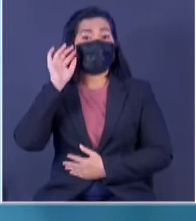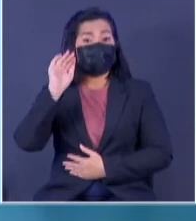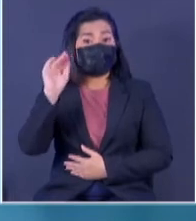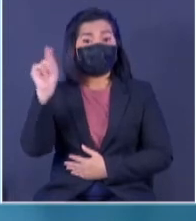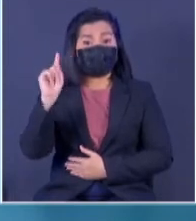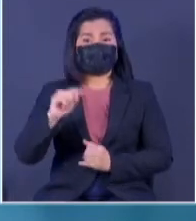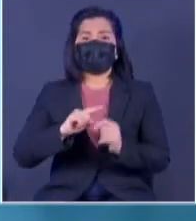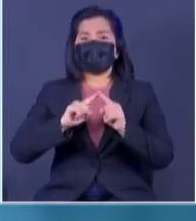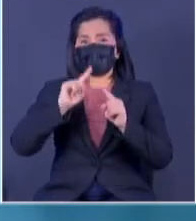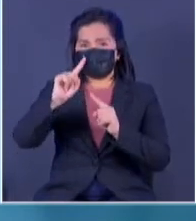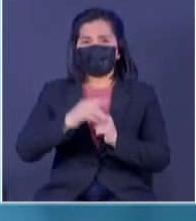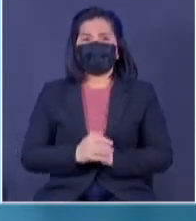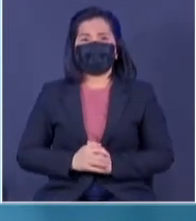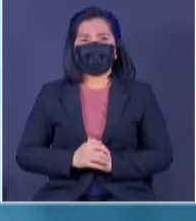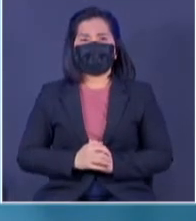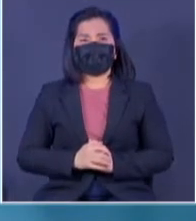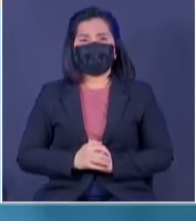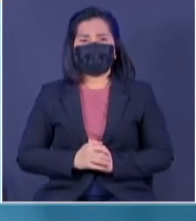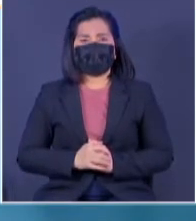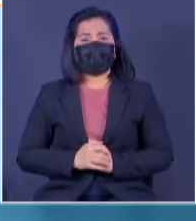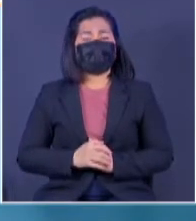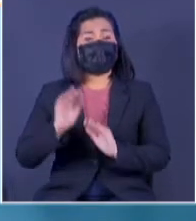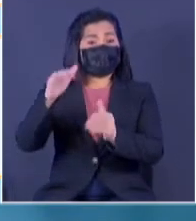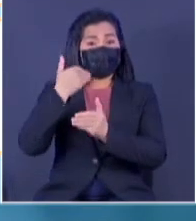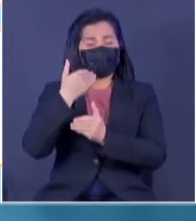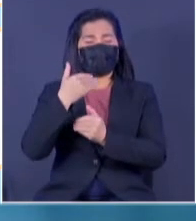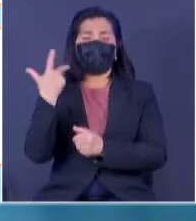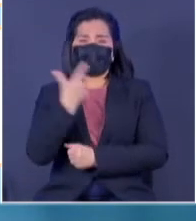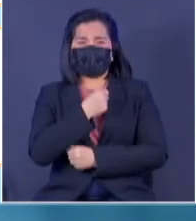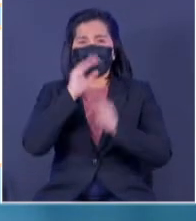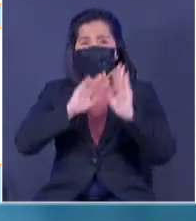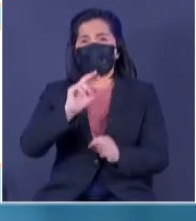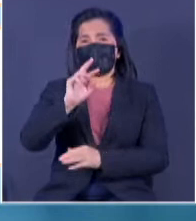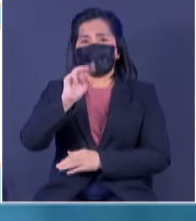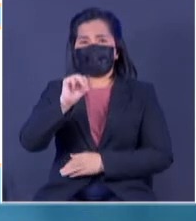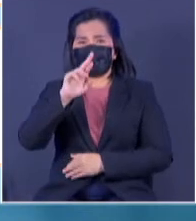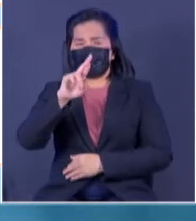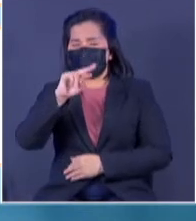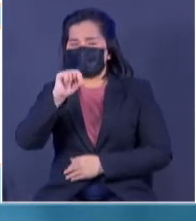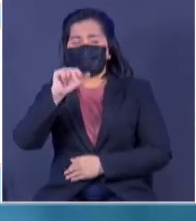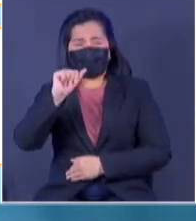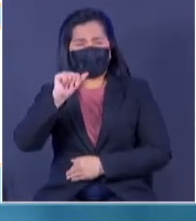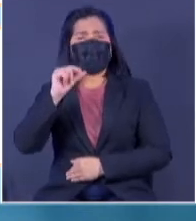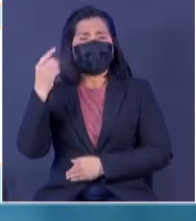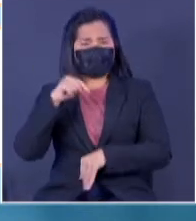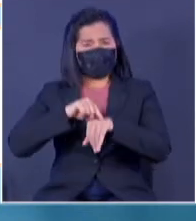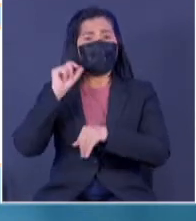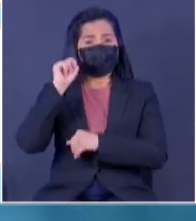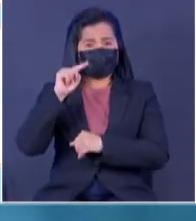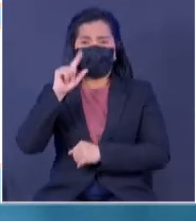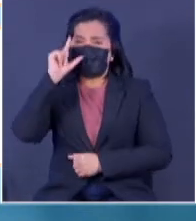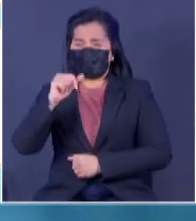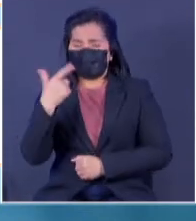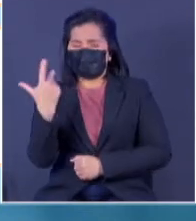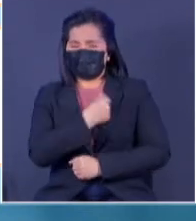1. นำเข้าวัคซีนชนิด mRNA ให้ได้เร็วที่สุดแล้วก็นำมาใช้เป็นวัคซีนหลักในการป้